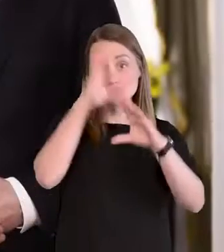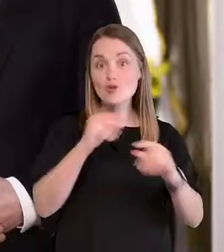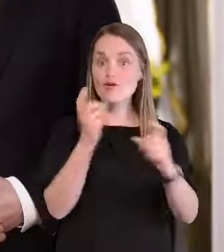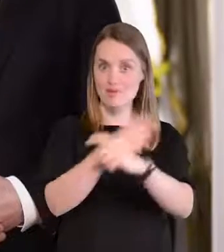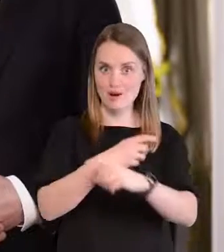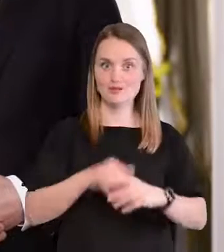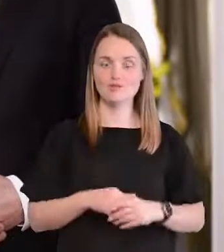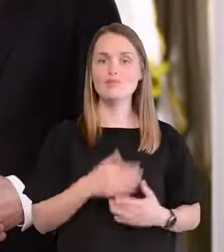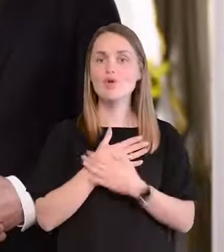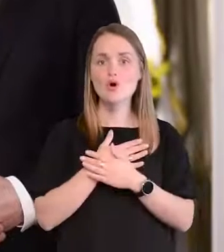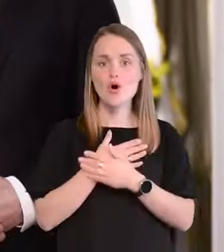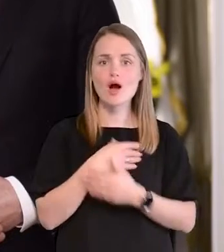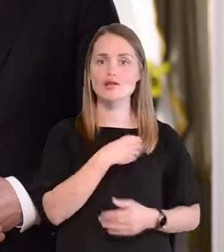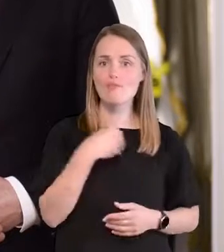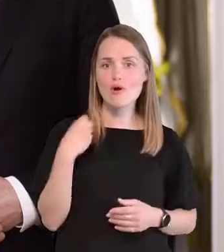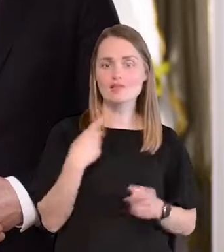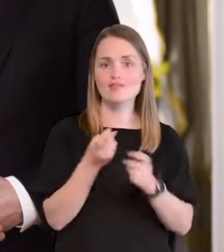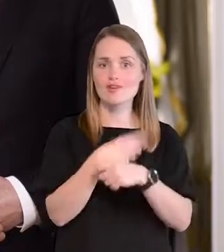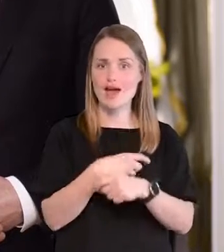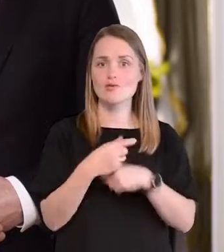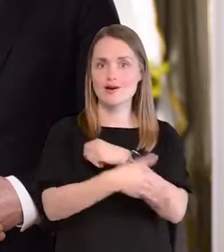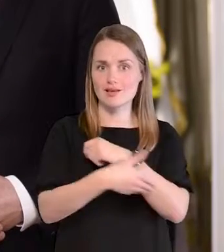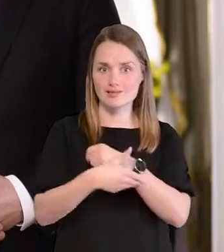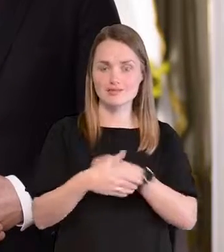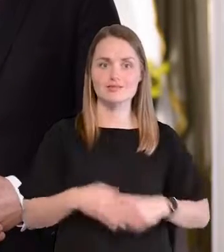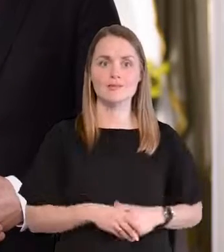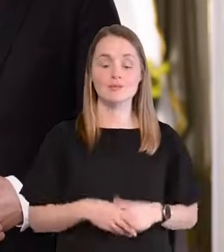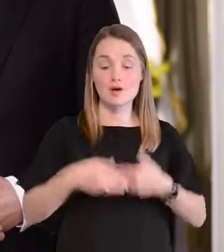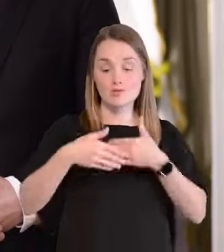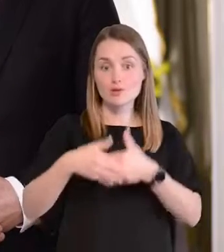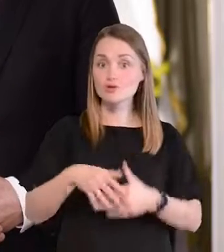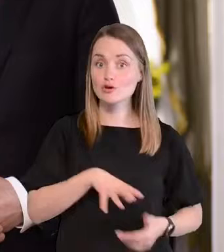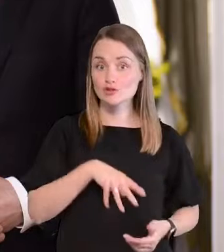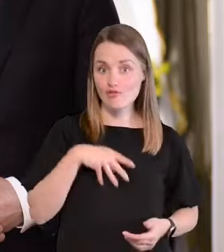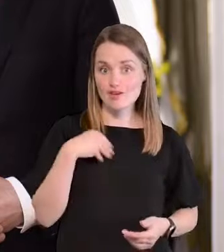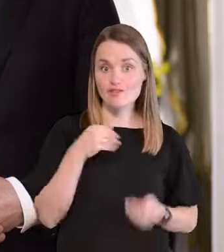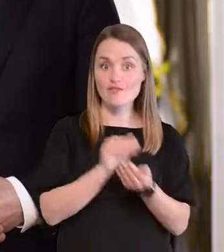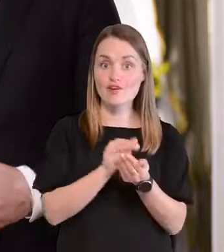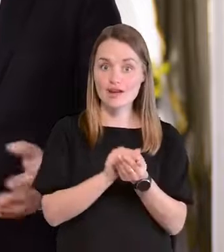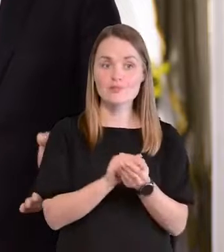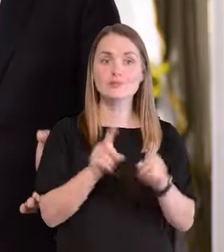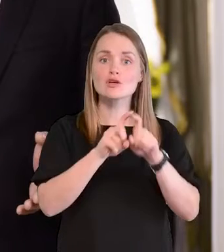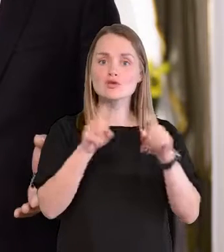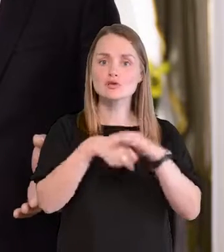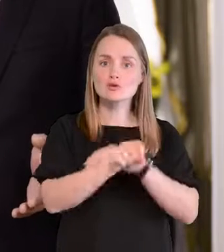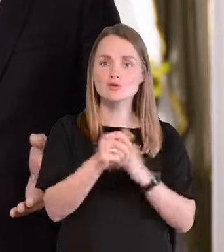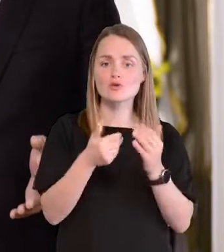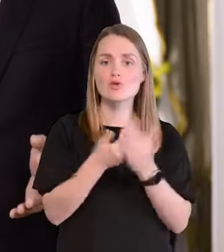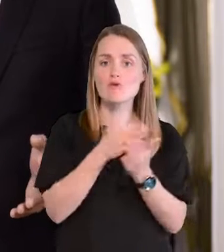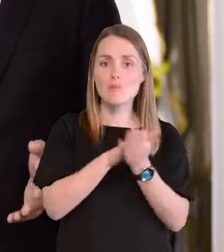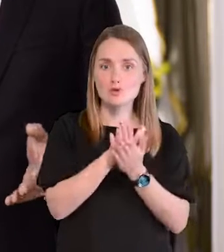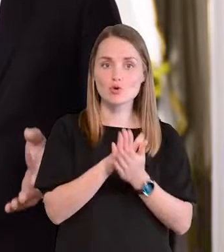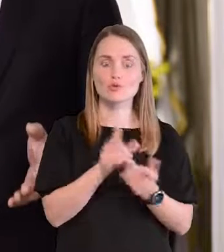Szanowni Państwo, drodzy rodacy w kraju i za granicą, zbliżają się święta wielkanocne, czas odrodzenia i